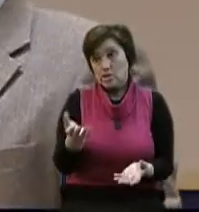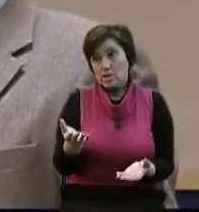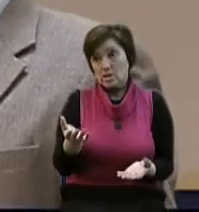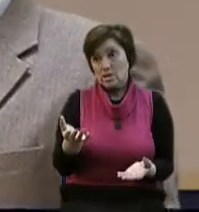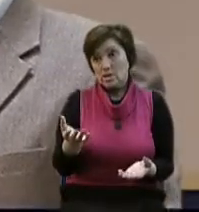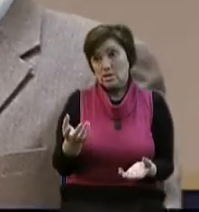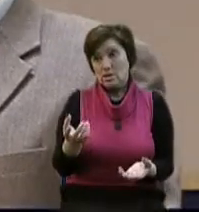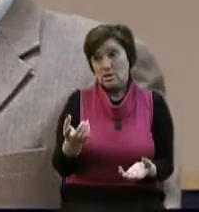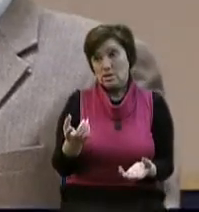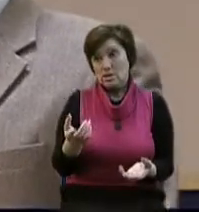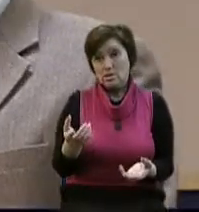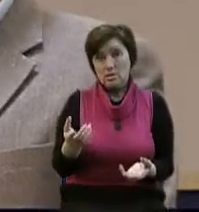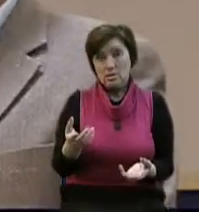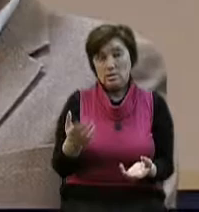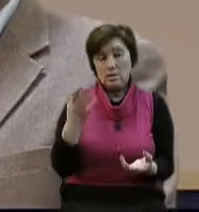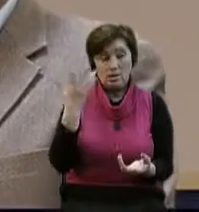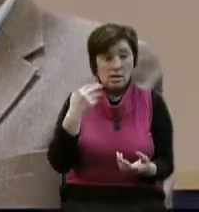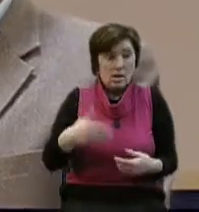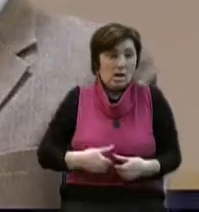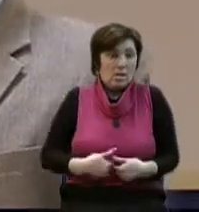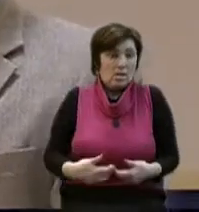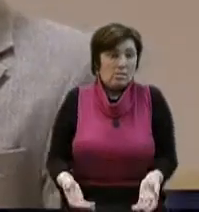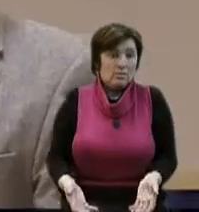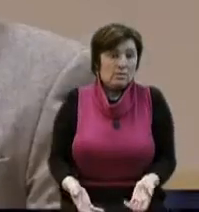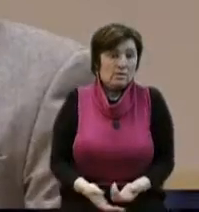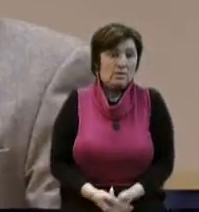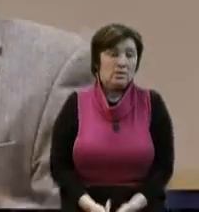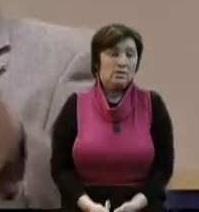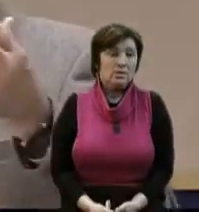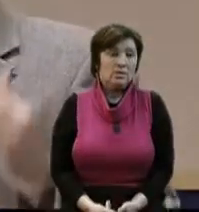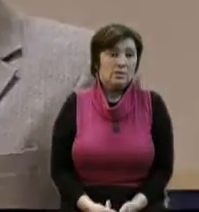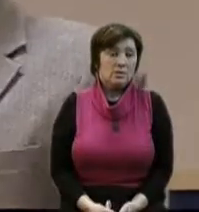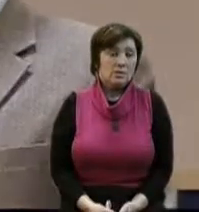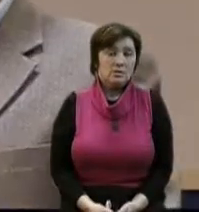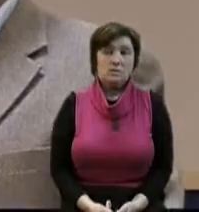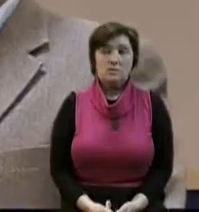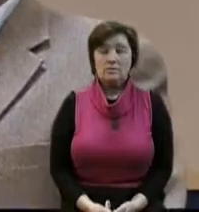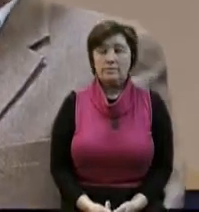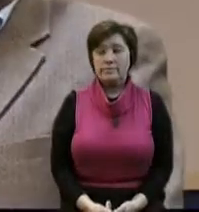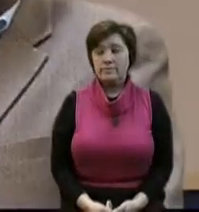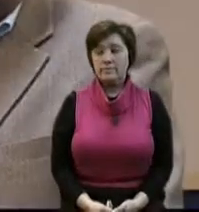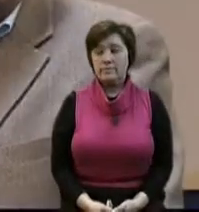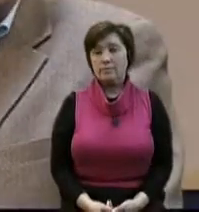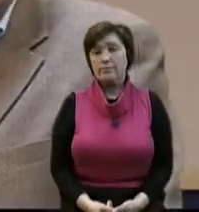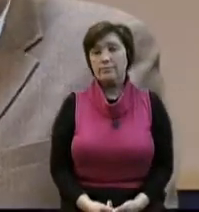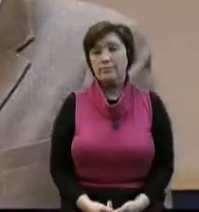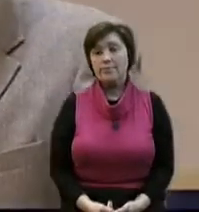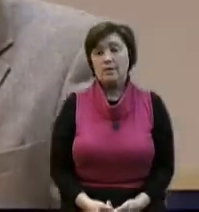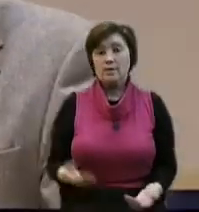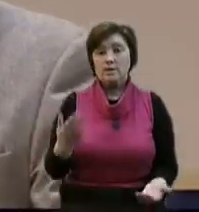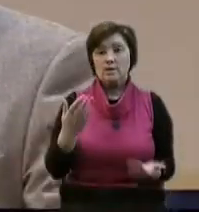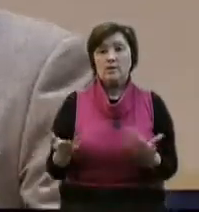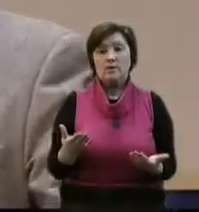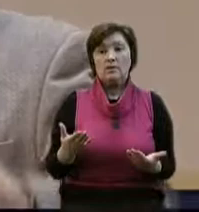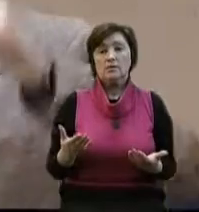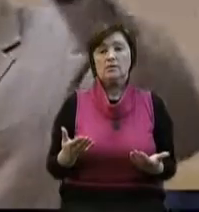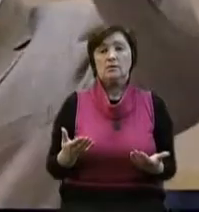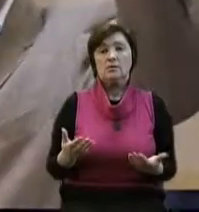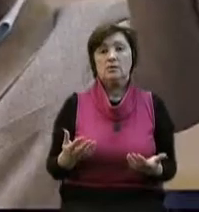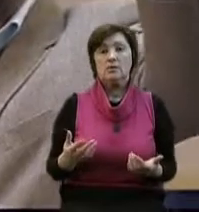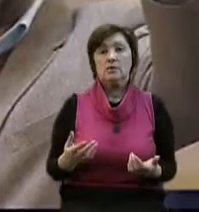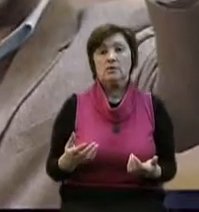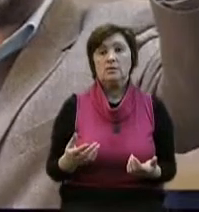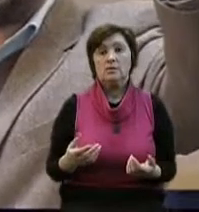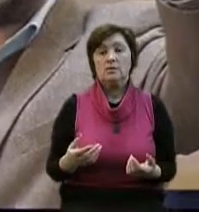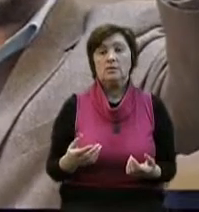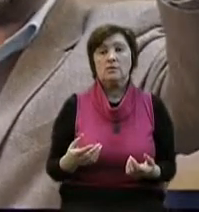естественные нужды. В данном случае в вопросе даже питания. Если идти дальше, вопросы того, чтобы